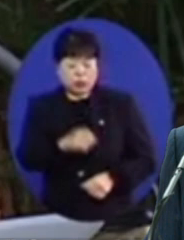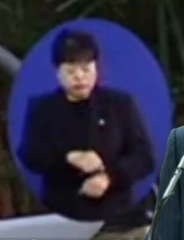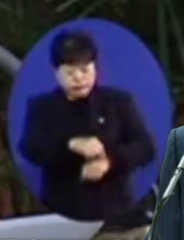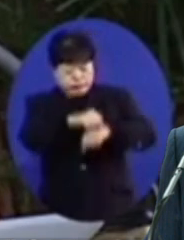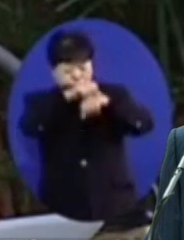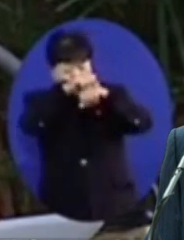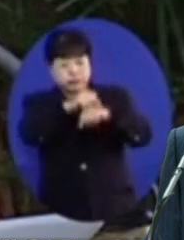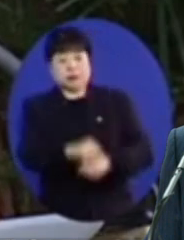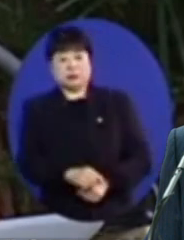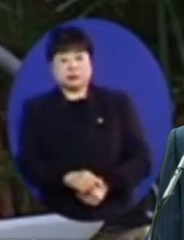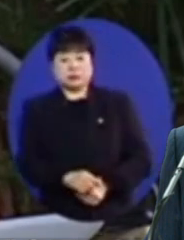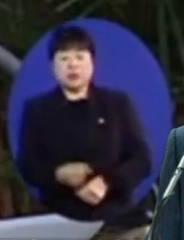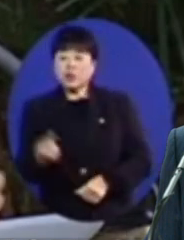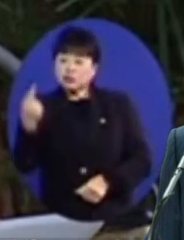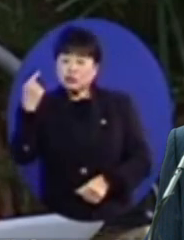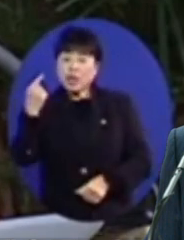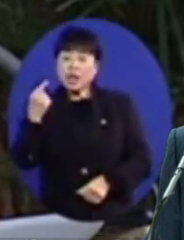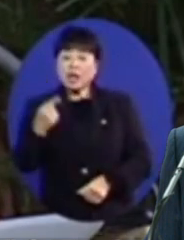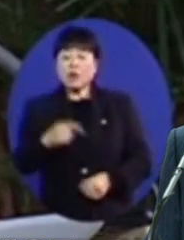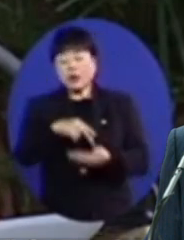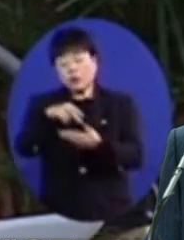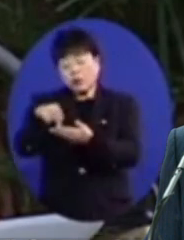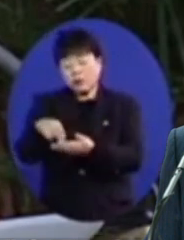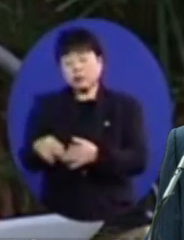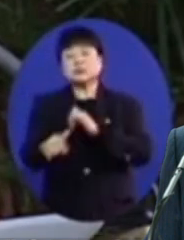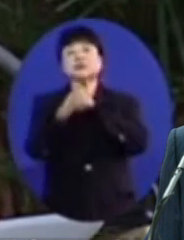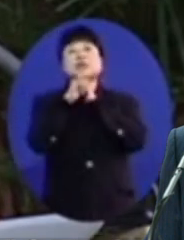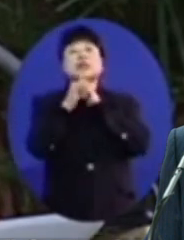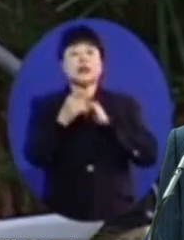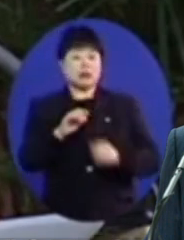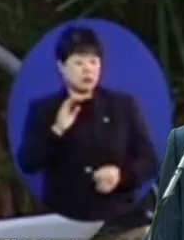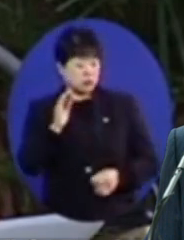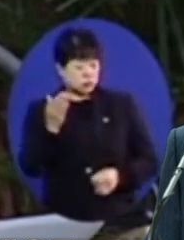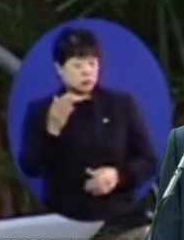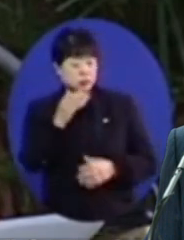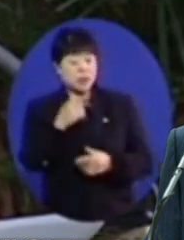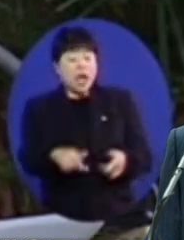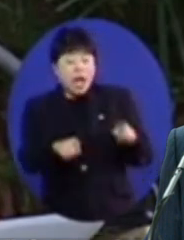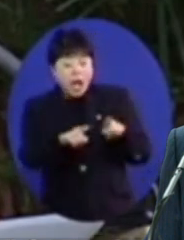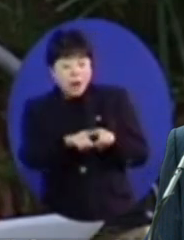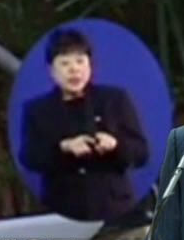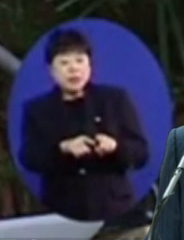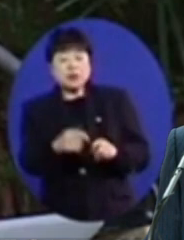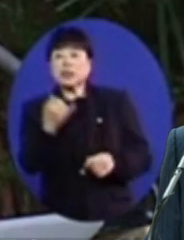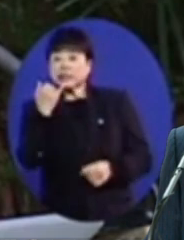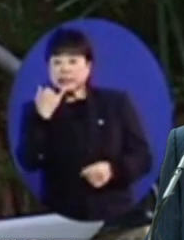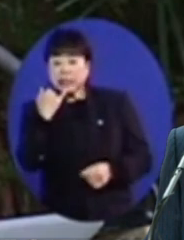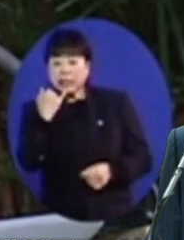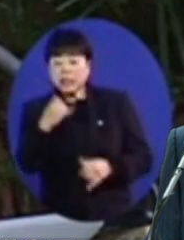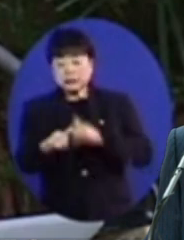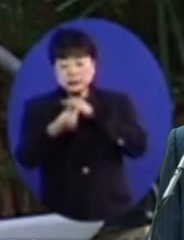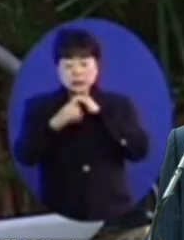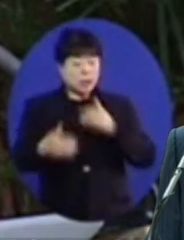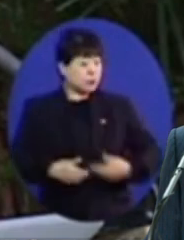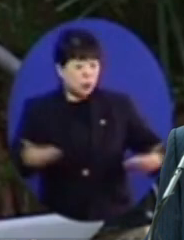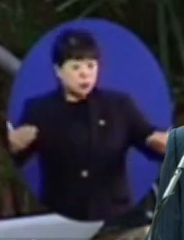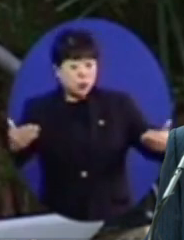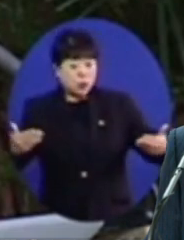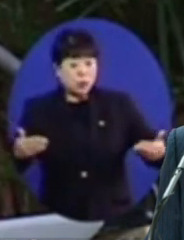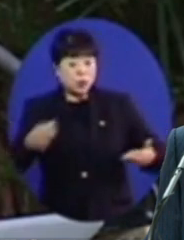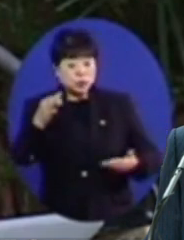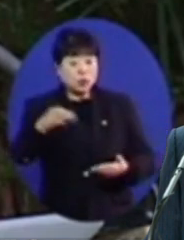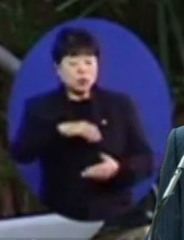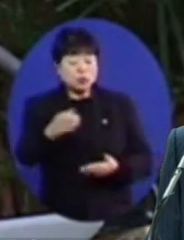호화스러운 뒤에 하는 자살하고 말한 것입니다 함께 했으면 그렇게 자살할 필요 없지요 그 재산을